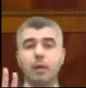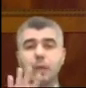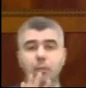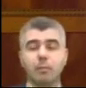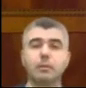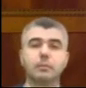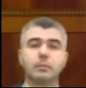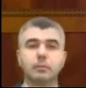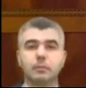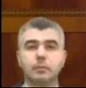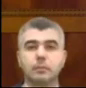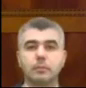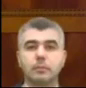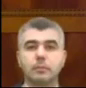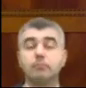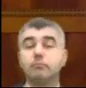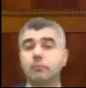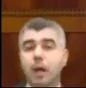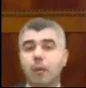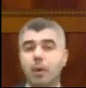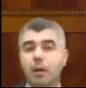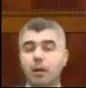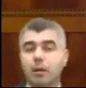عام 1955 إعلان سان كلو